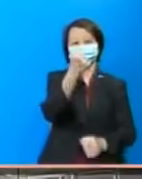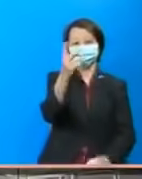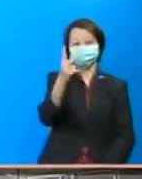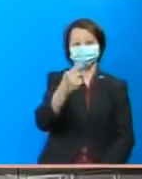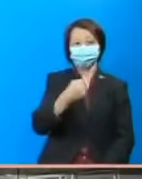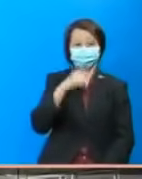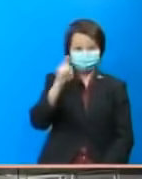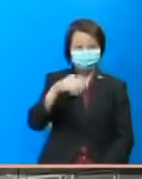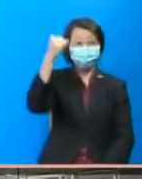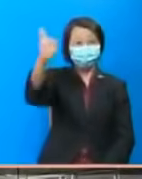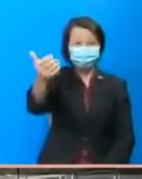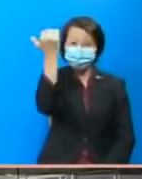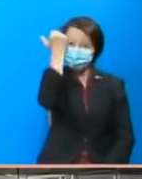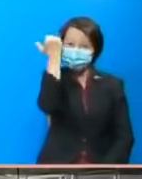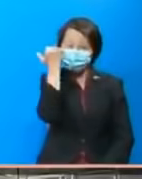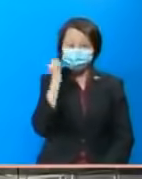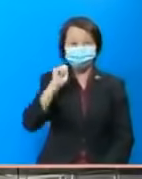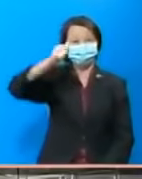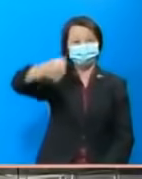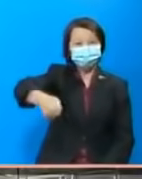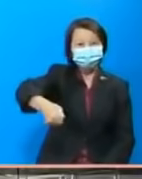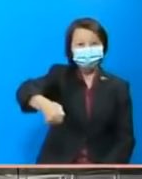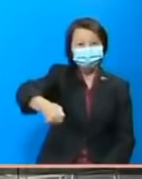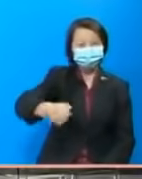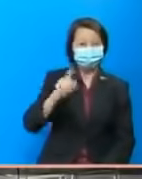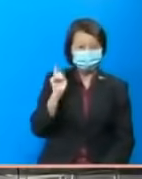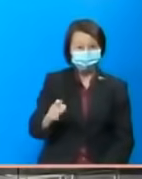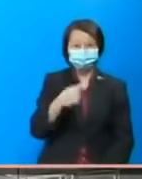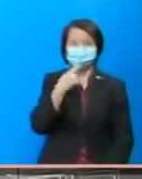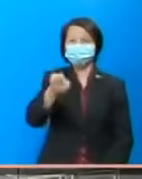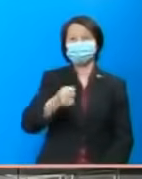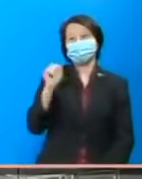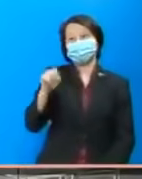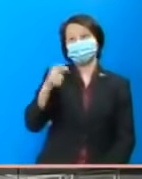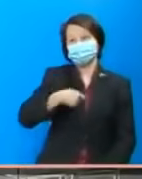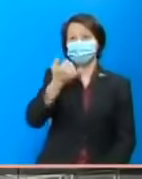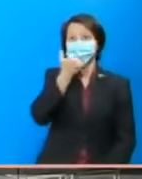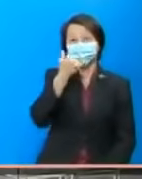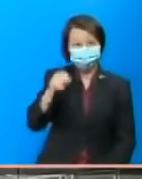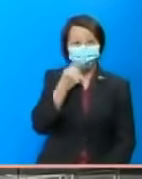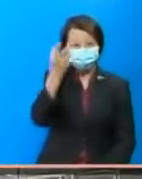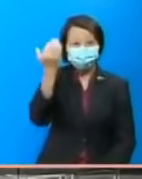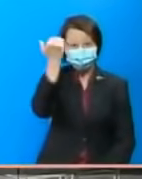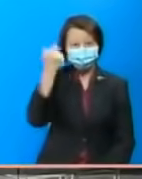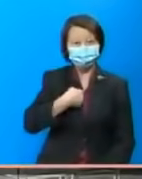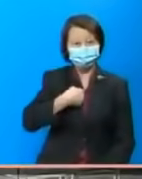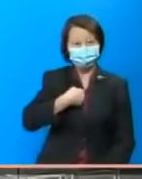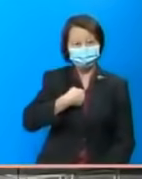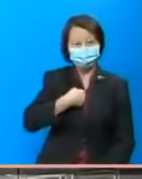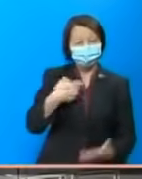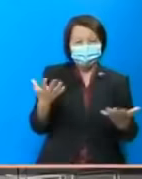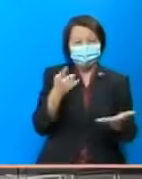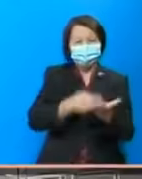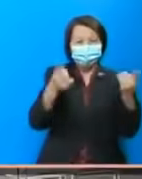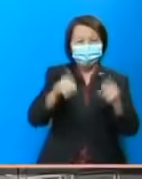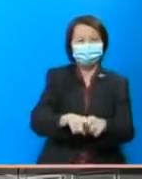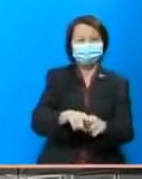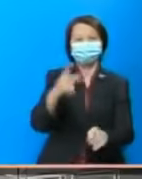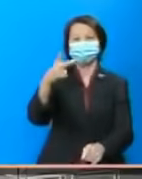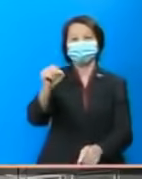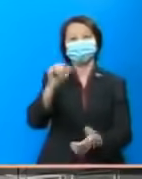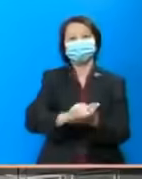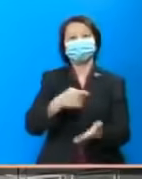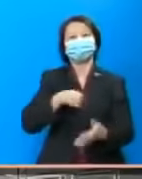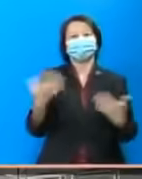saya perlu hadir di Mahkamah isu Perlukah saya mengaku salah kepada kesalahan itu Hai apakah melakukan Oke